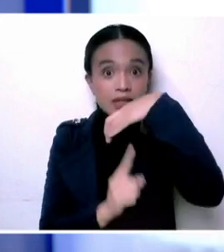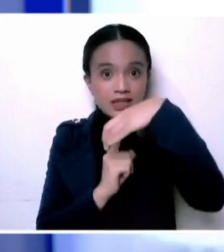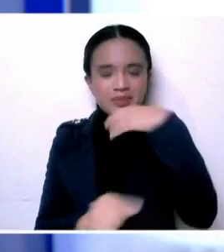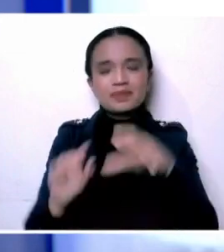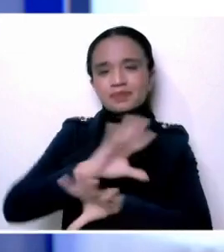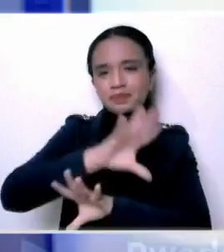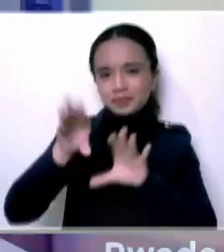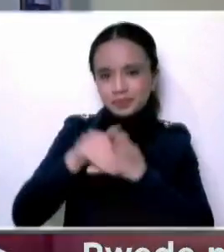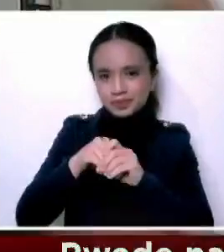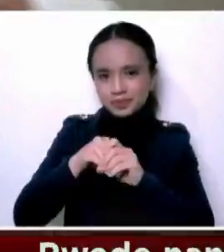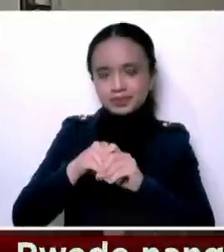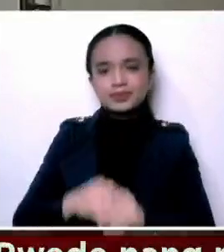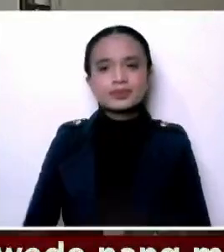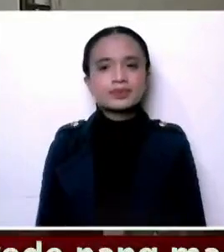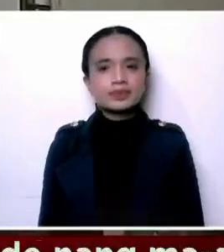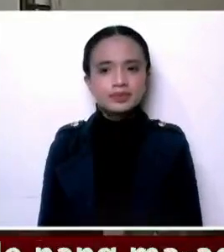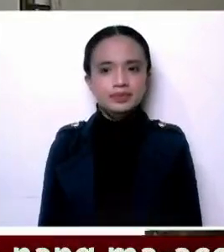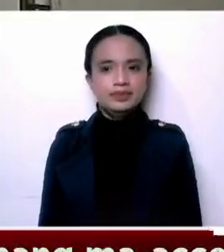Foundation.